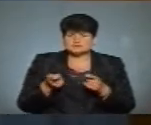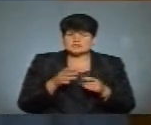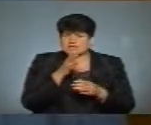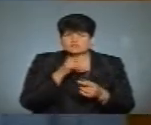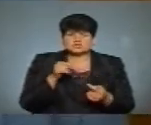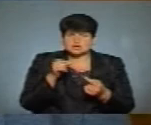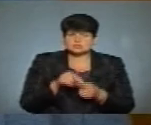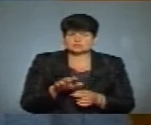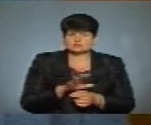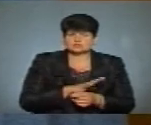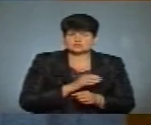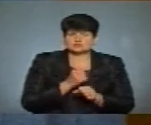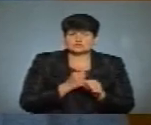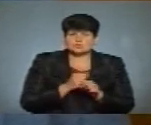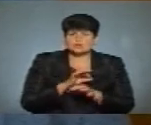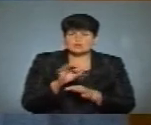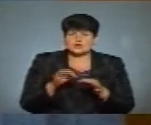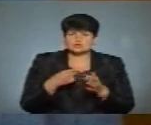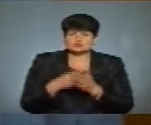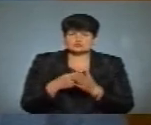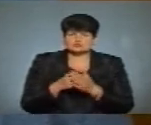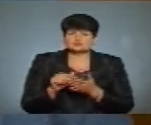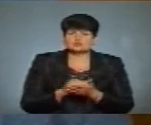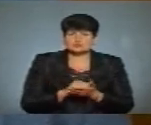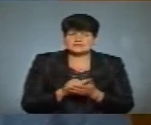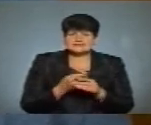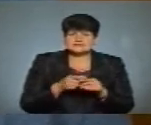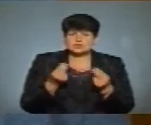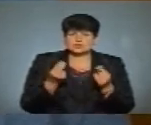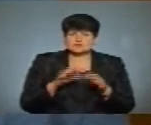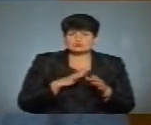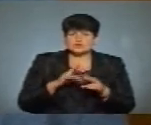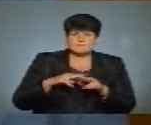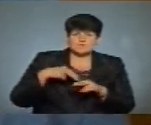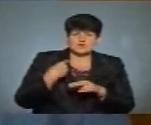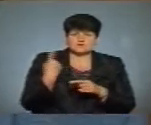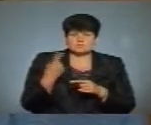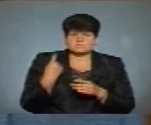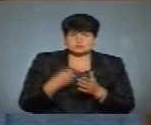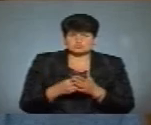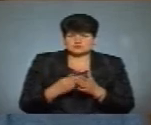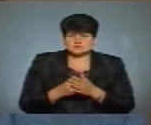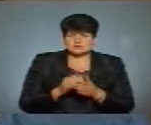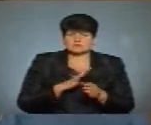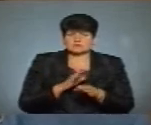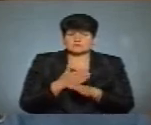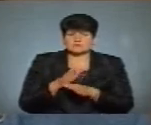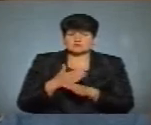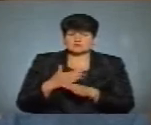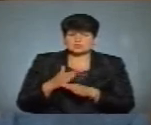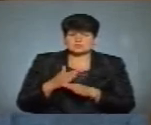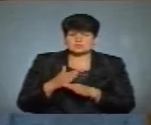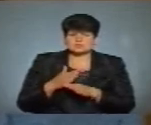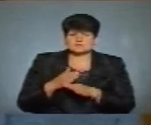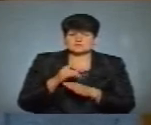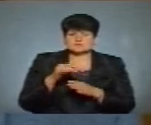невчасно було виготовлено проєктну кошторисну документацію, ці кошти були повернені в обласний бюджет та були